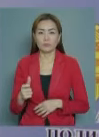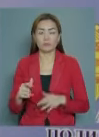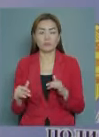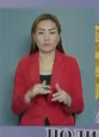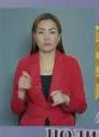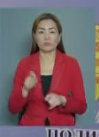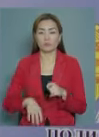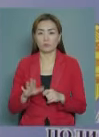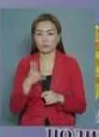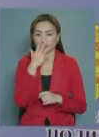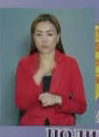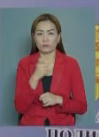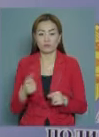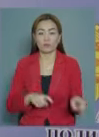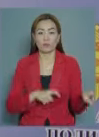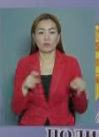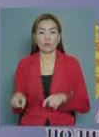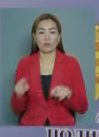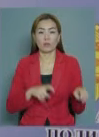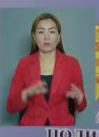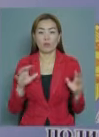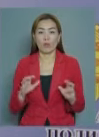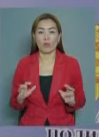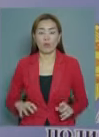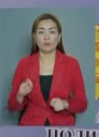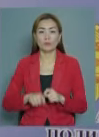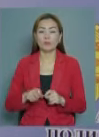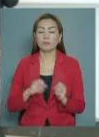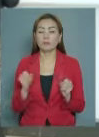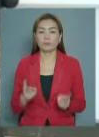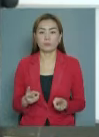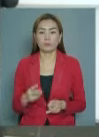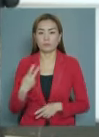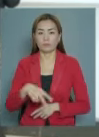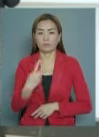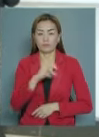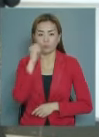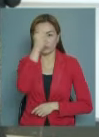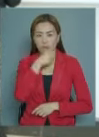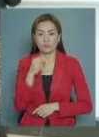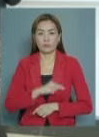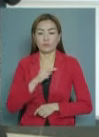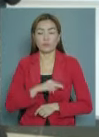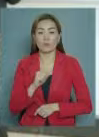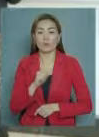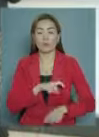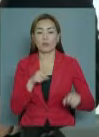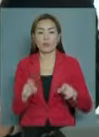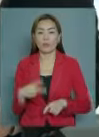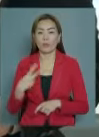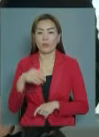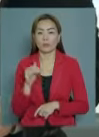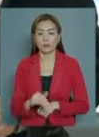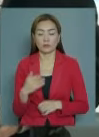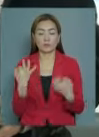шаралар алу, шетелдіктер мен көші-қон заңдылықтарын сақталуына бақылау жүргізу мақсатында 2022 жылы еңбекші көшіп келушілерге 20